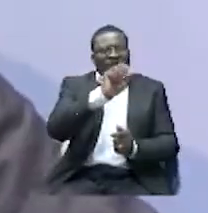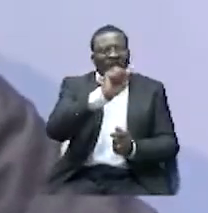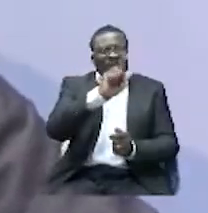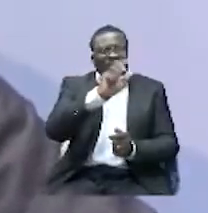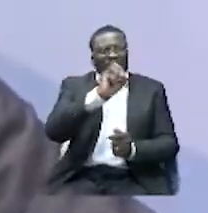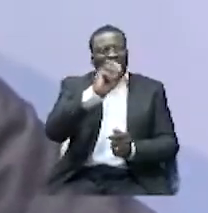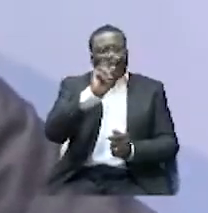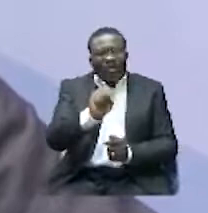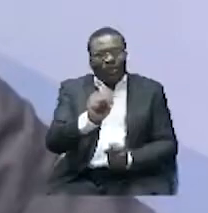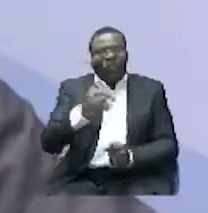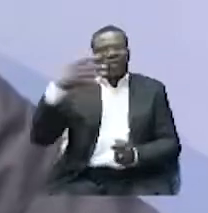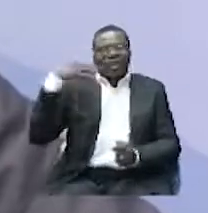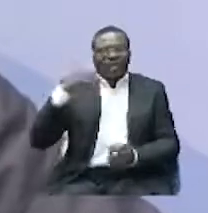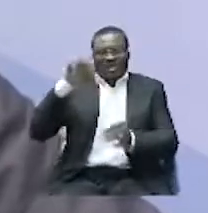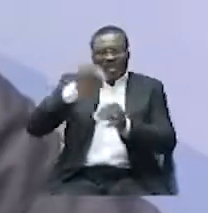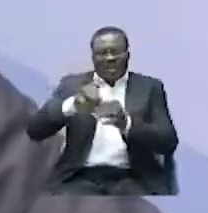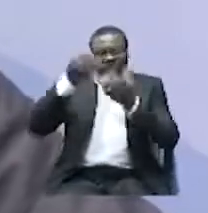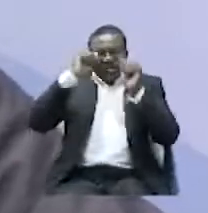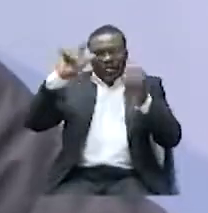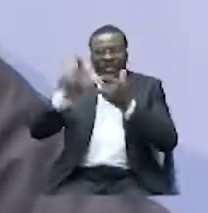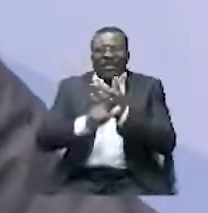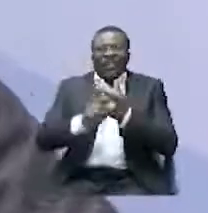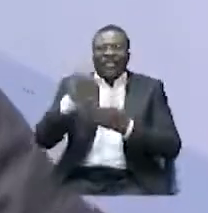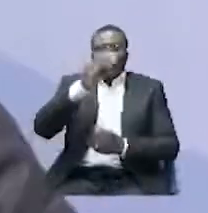l'élection présidentielle de cette année chez nous au Bénin.